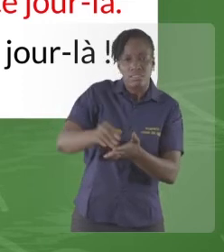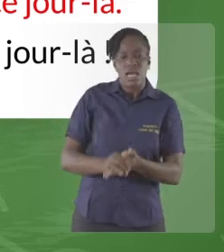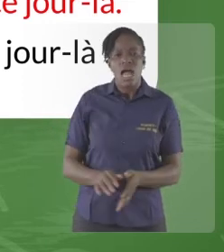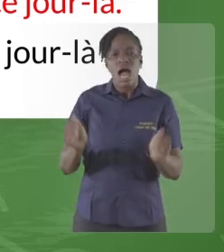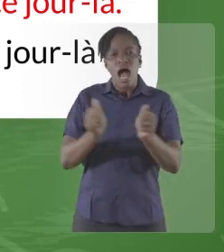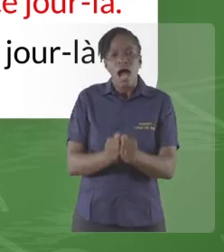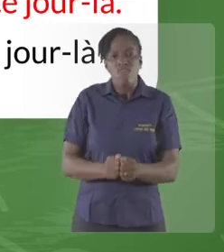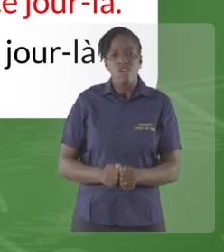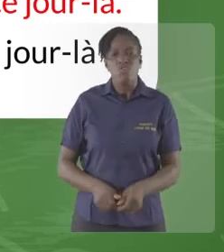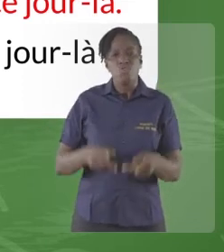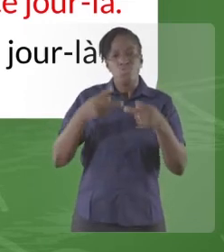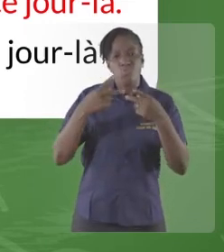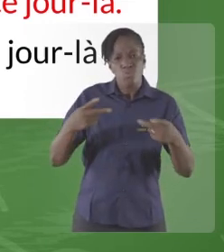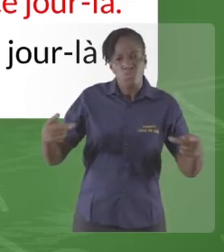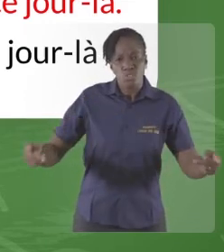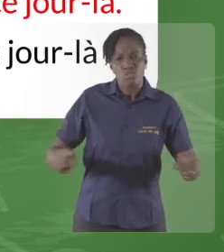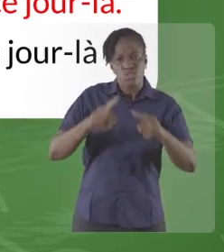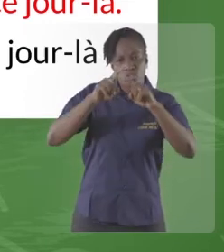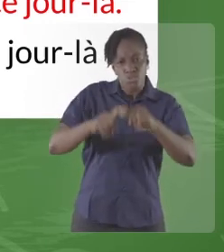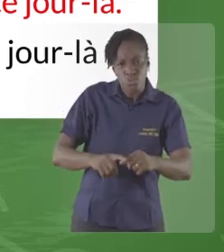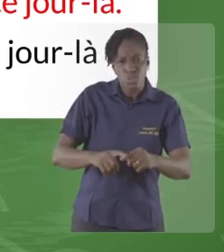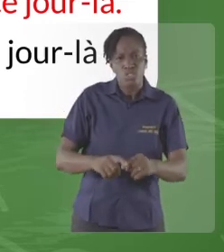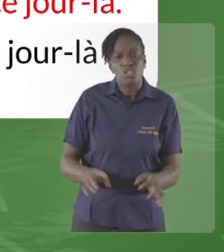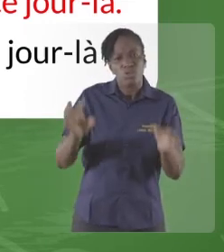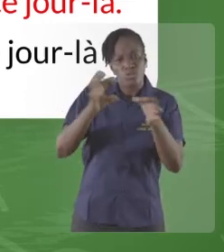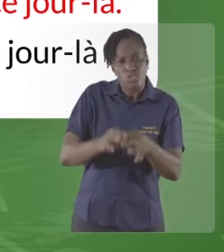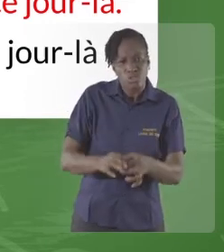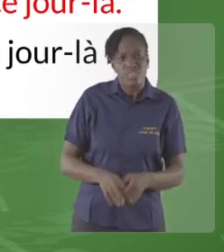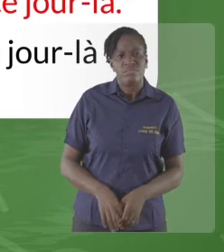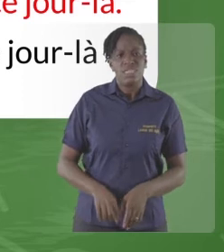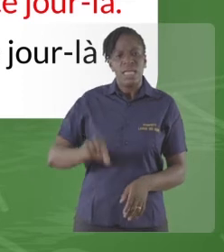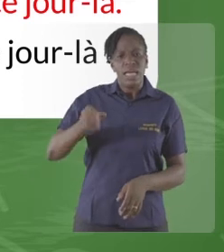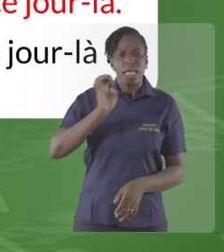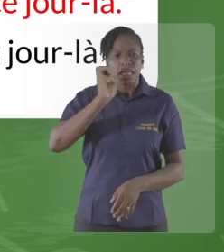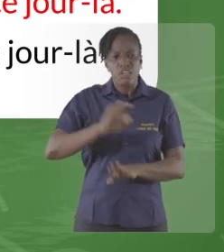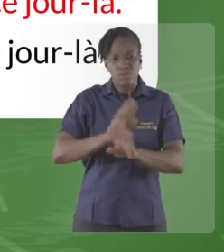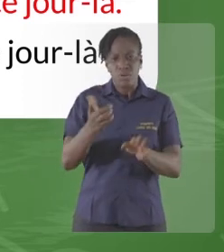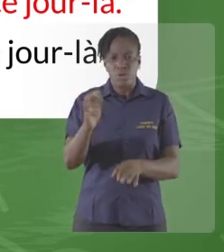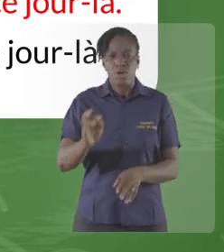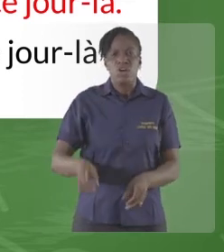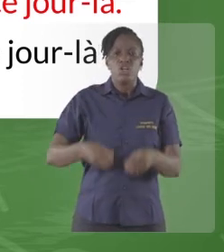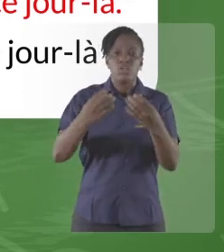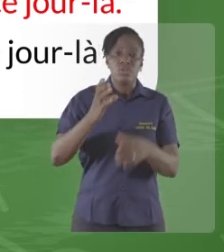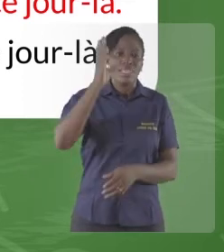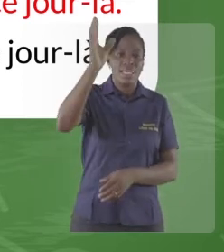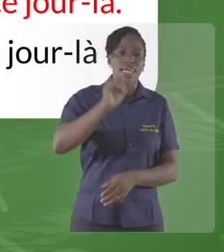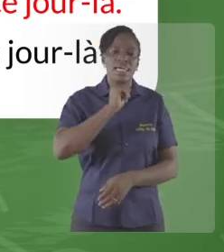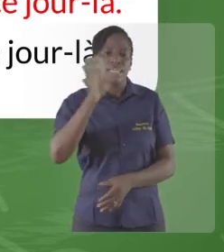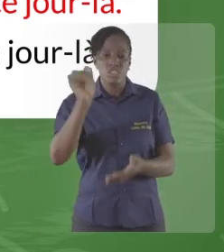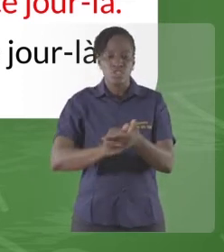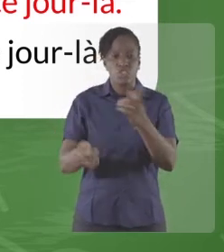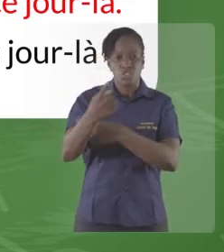conjonctive, qu'elle ne leur donnerait rien ce jour-là. Nous avons un changement de